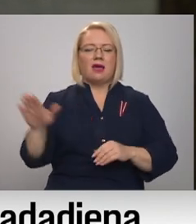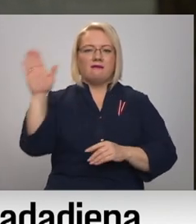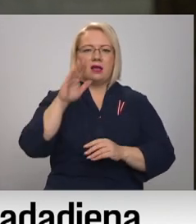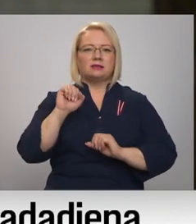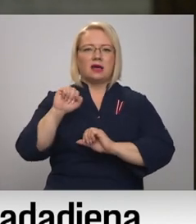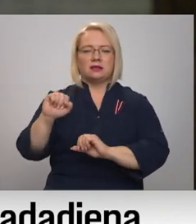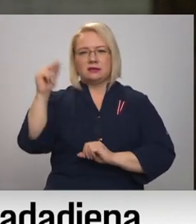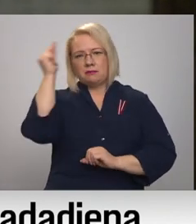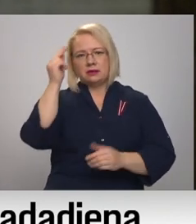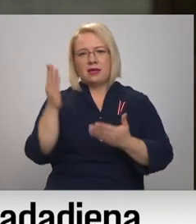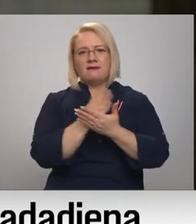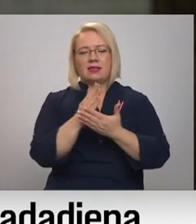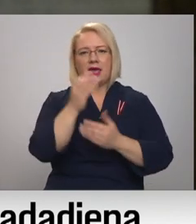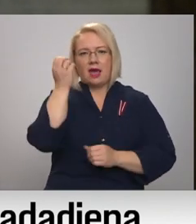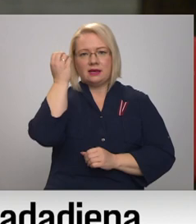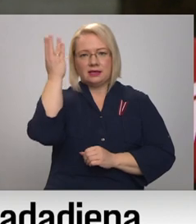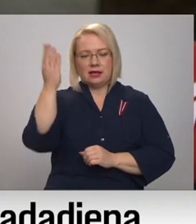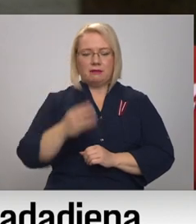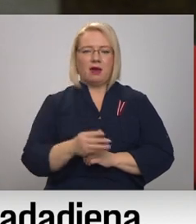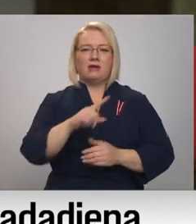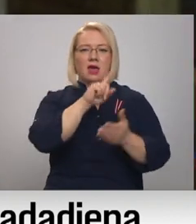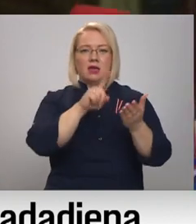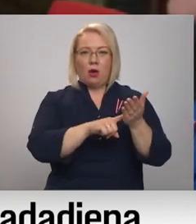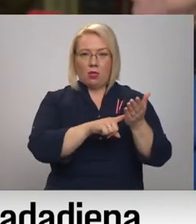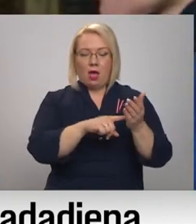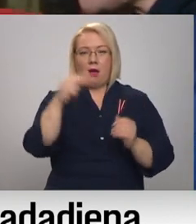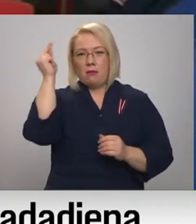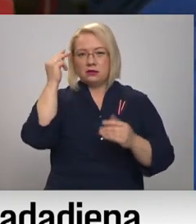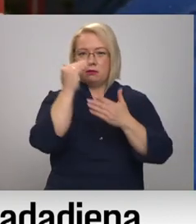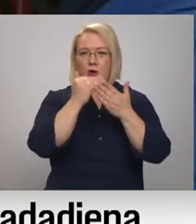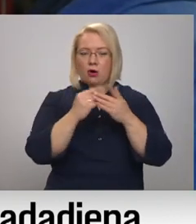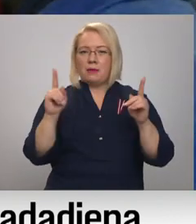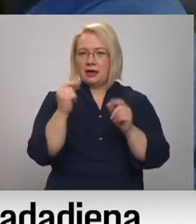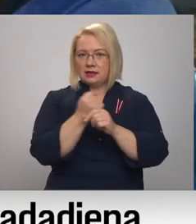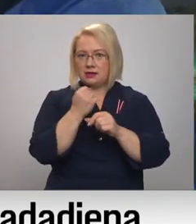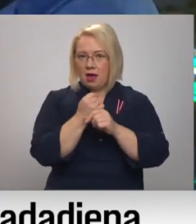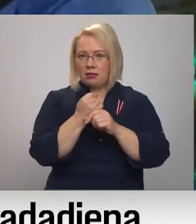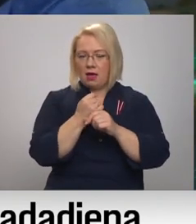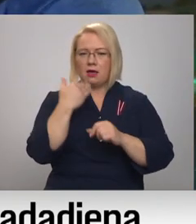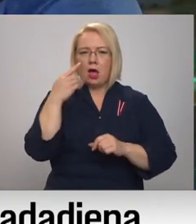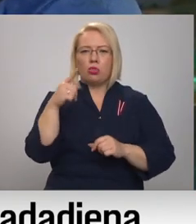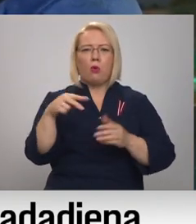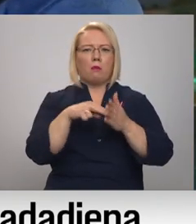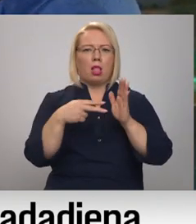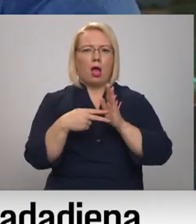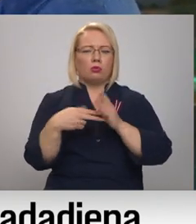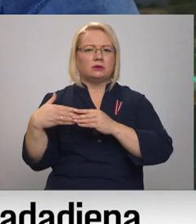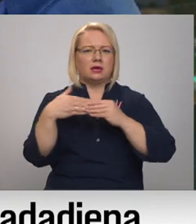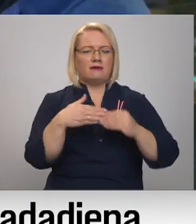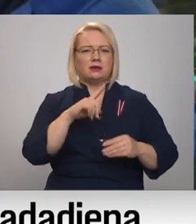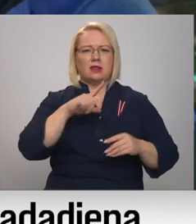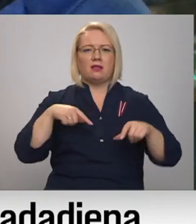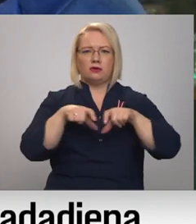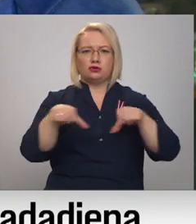mācību vidējā izglītības standartā. Mācību programma tad ir izstrādāta, kad ir plānots to ieviest Latvijas